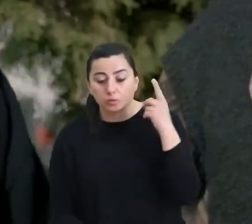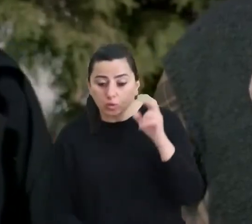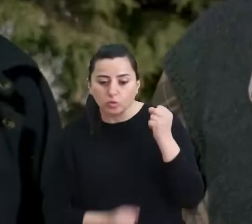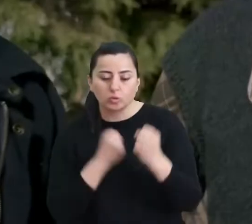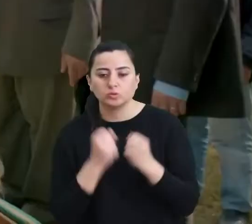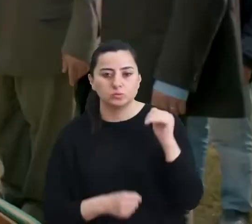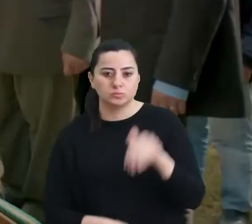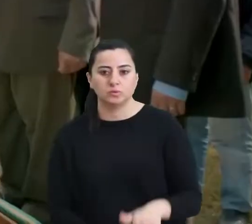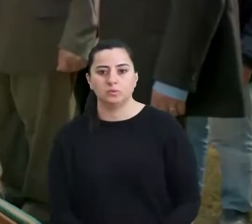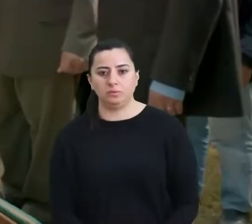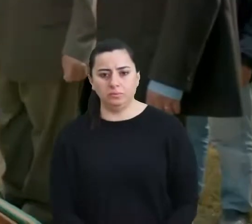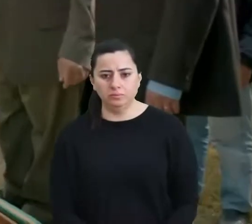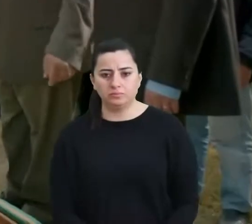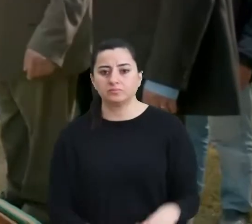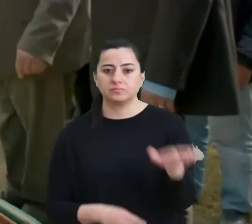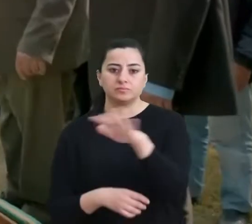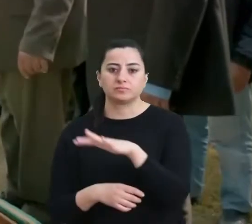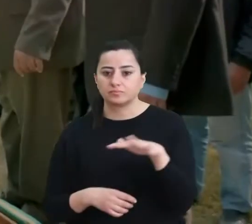Koştuk geldik biz de. Muhterem cemaat.